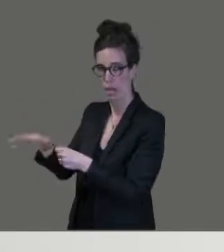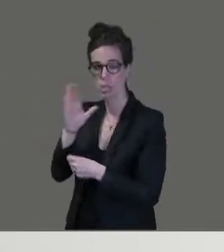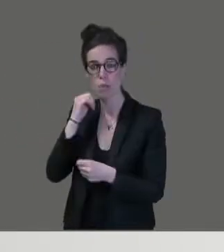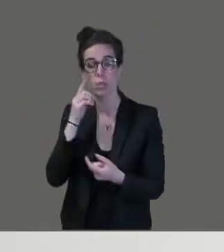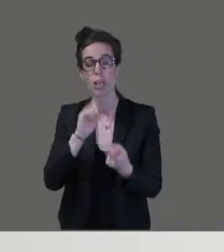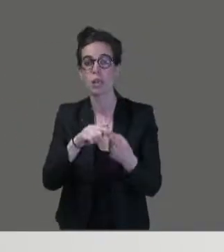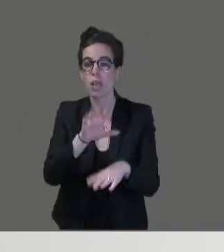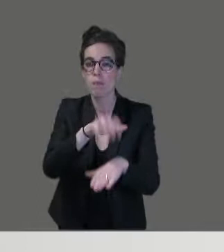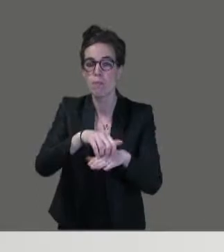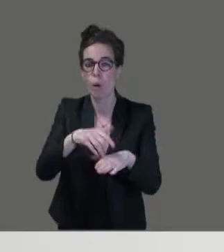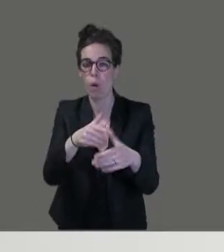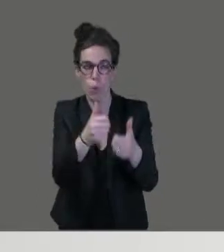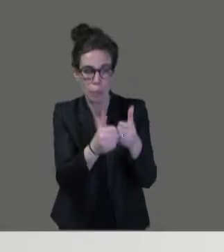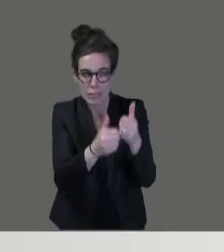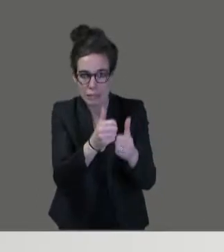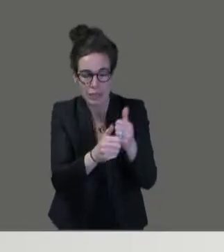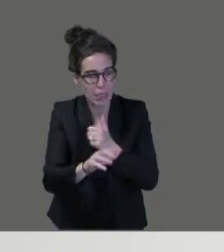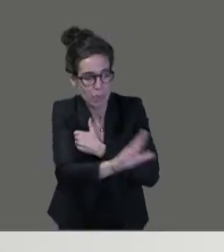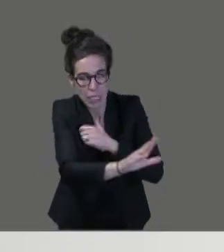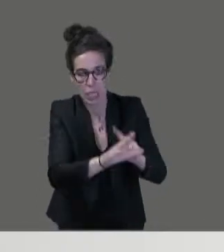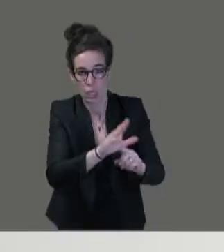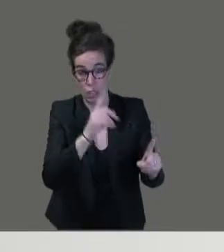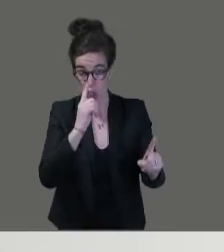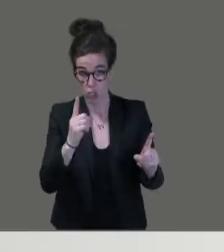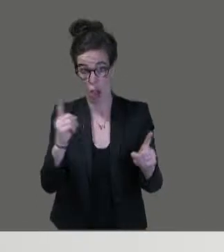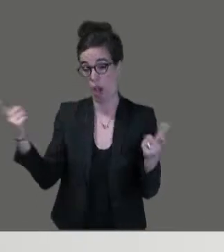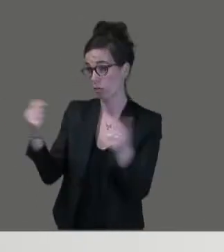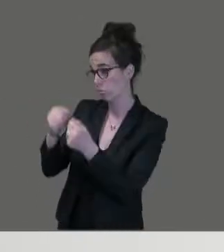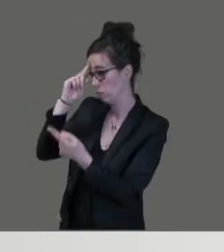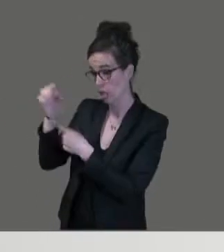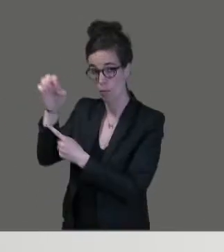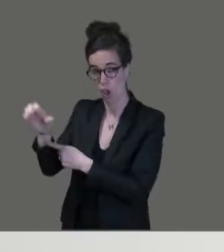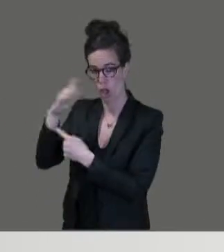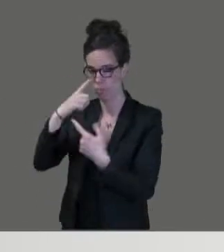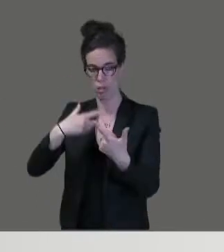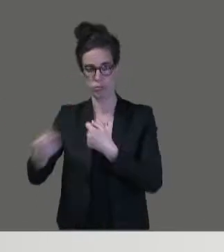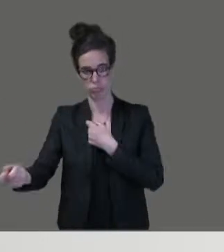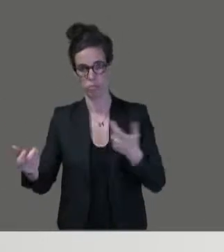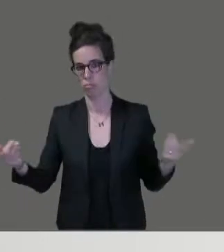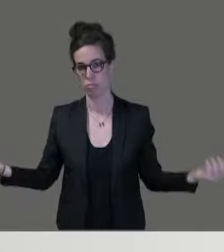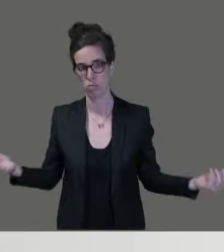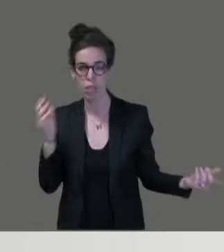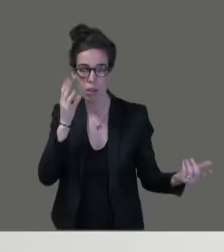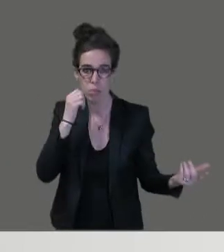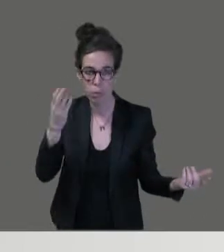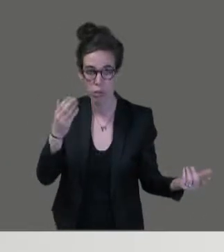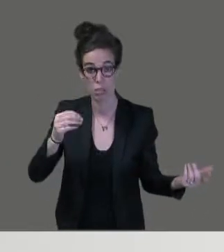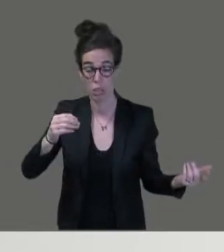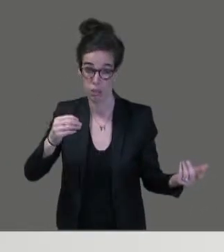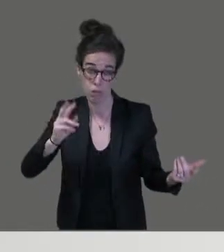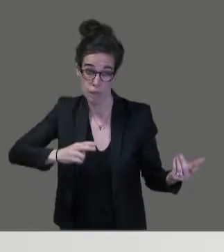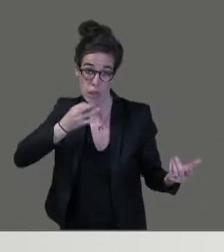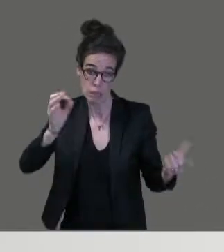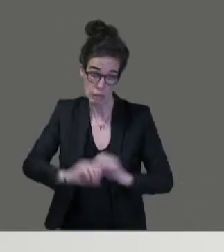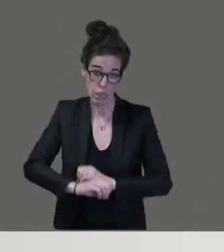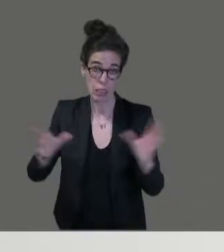à s'insérer dans les programmes européens. » En clair, cela veut dire que nous n'avons pas à nous faire imposer une